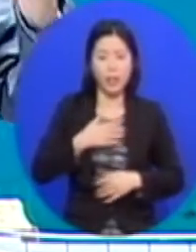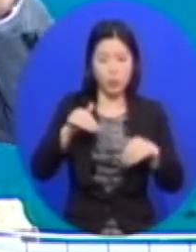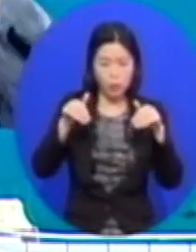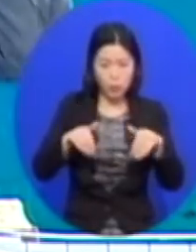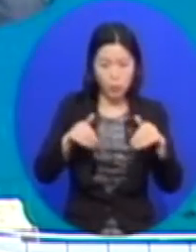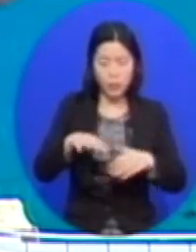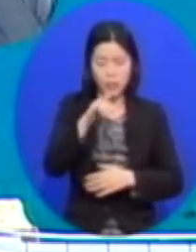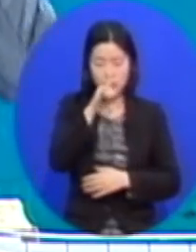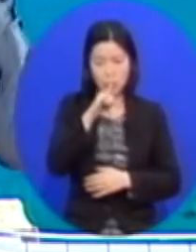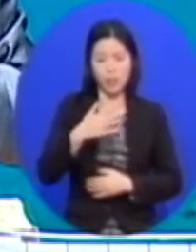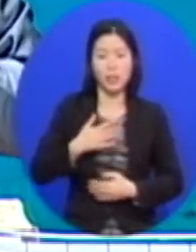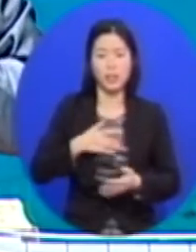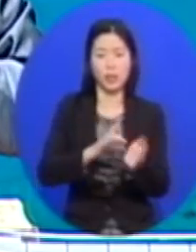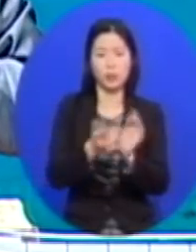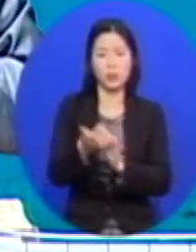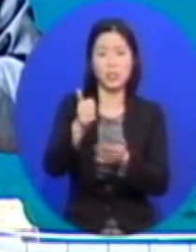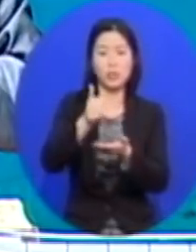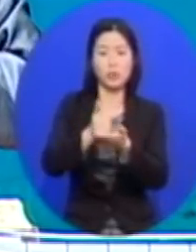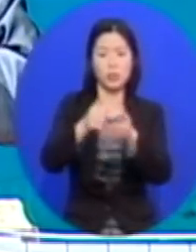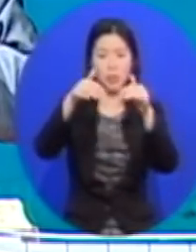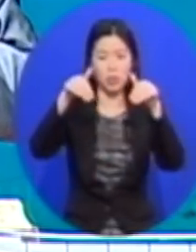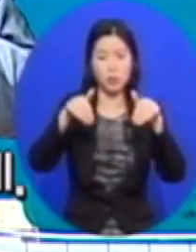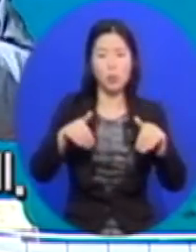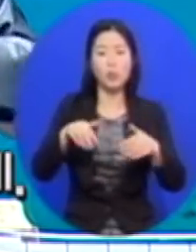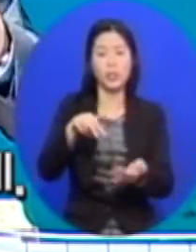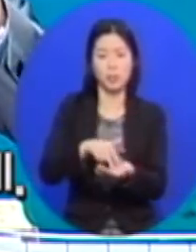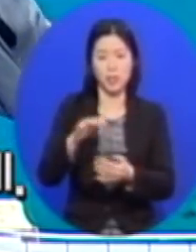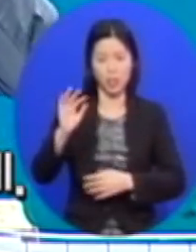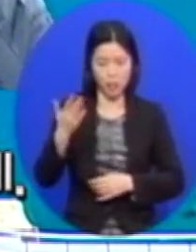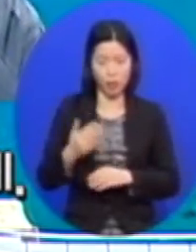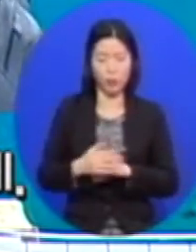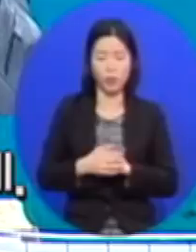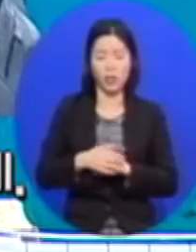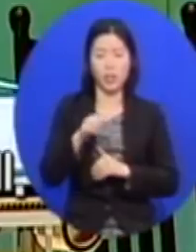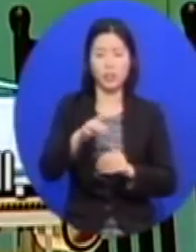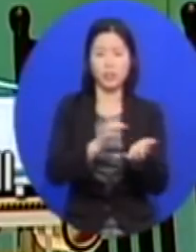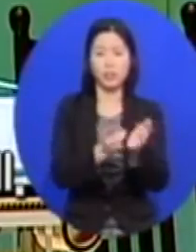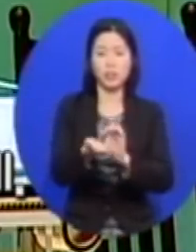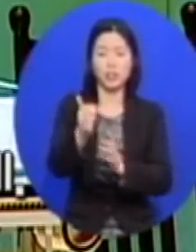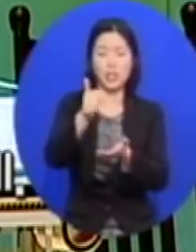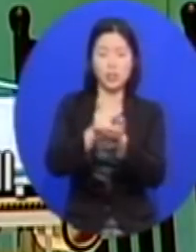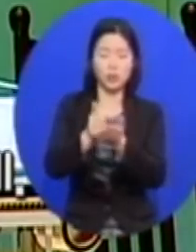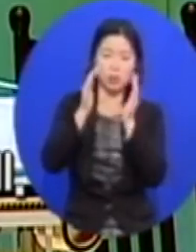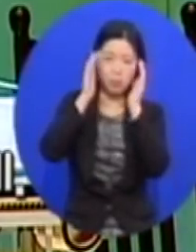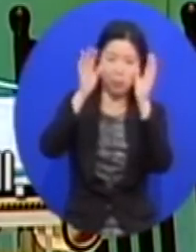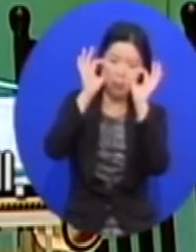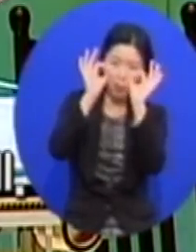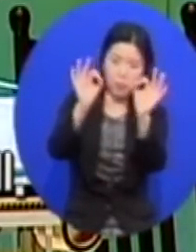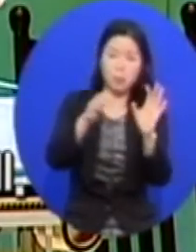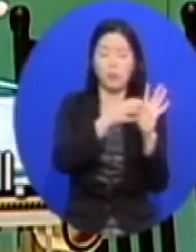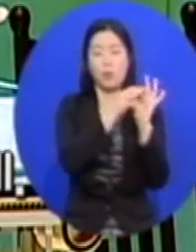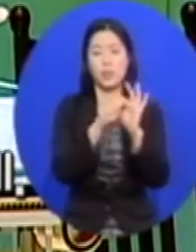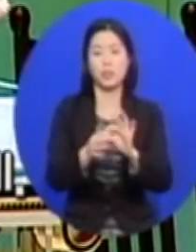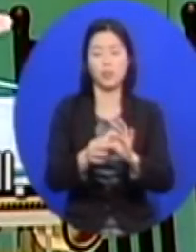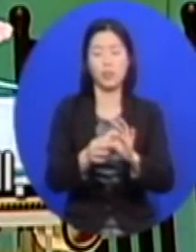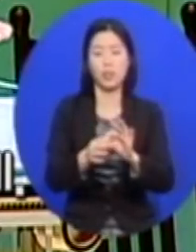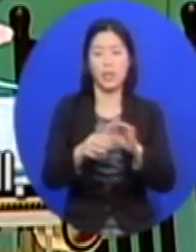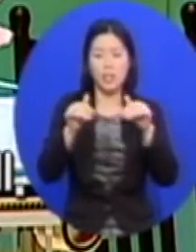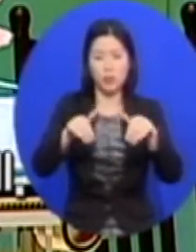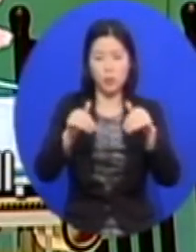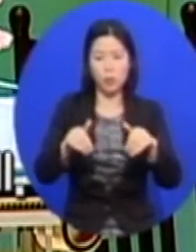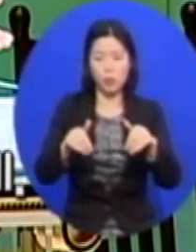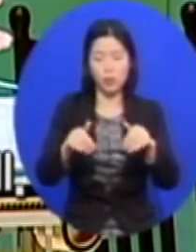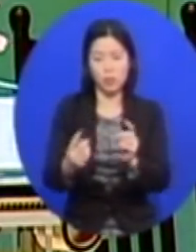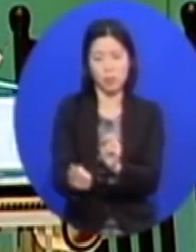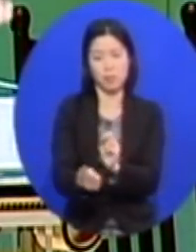있지만 나도 예수님의 종이 라는 거예요 그 예수님을 바라보면서 이제 좋음을 대하라는